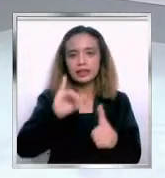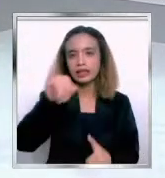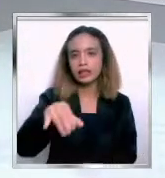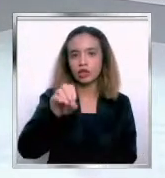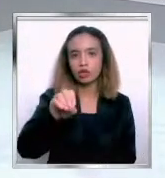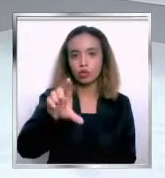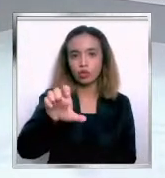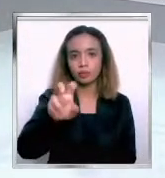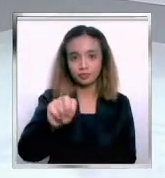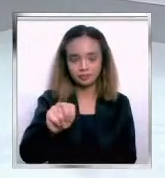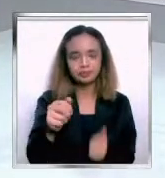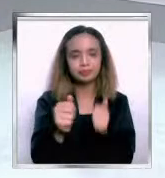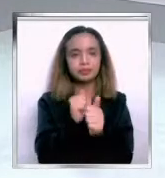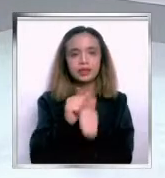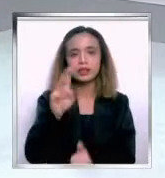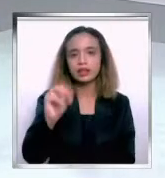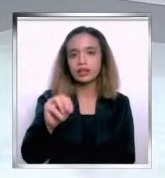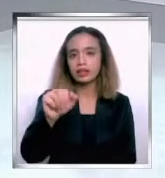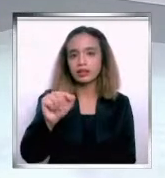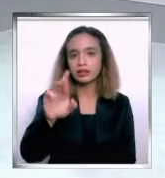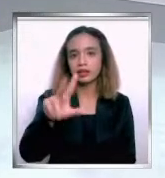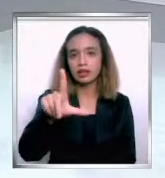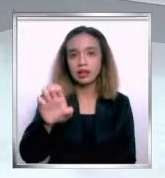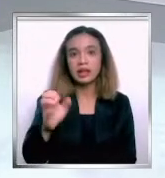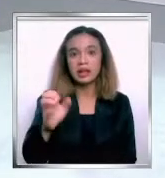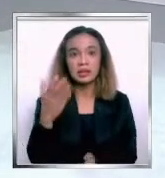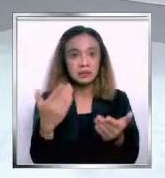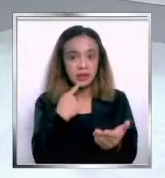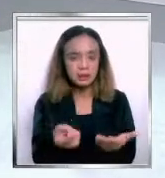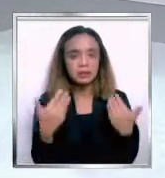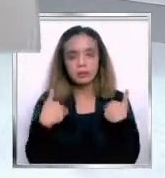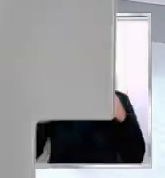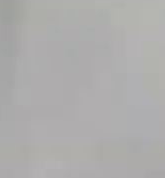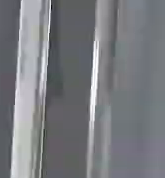na maaring magdulot ng cancer. Nakatutok si Von Aquino.